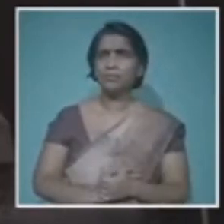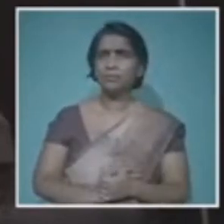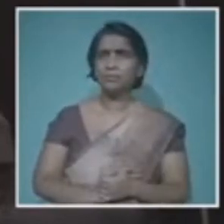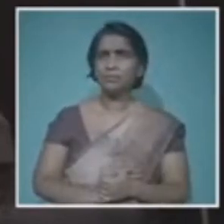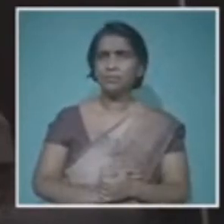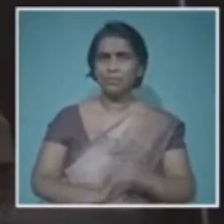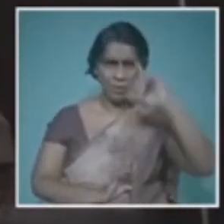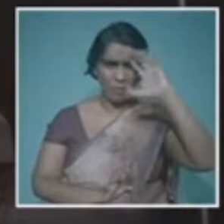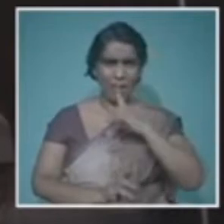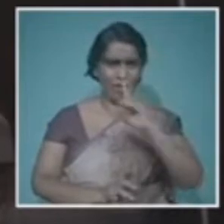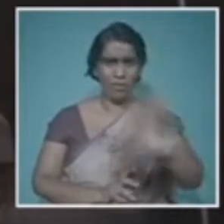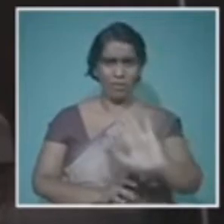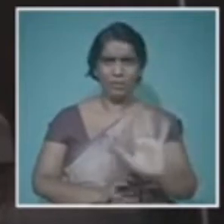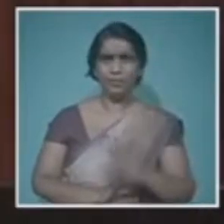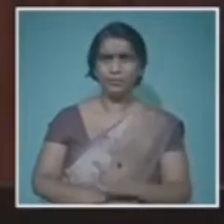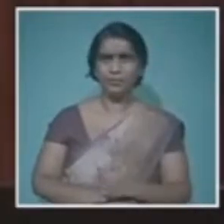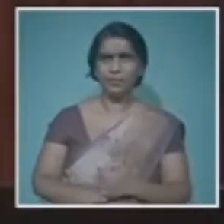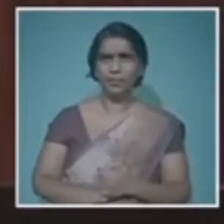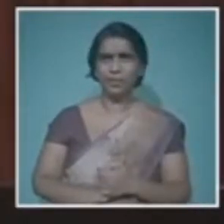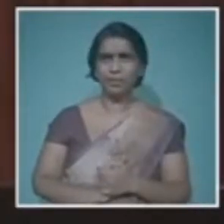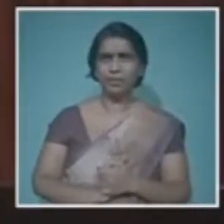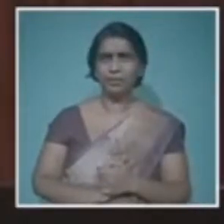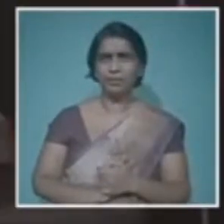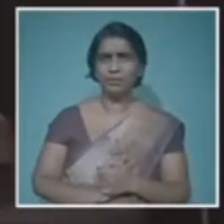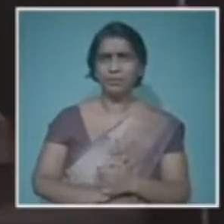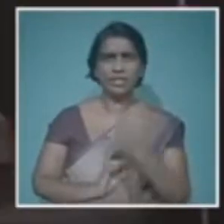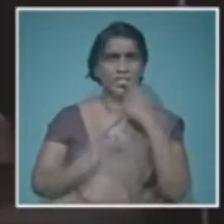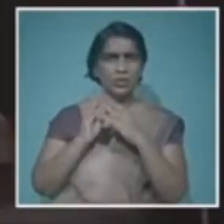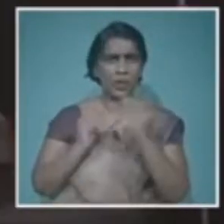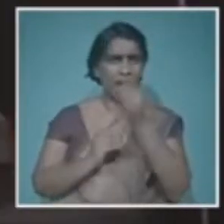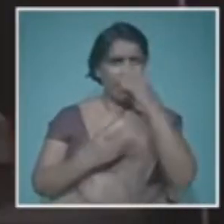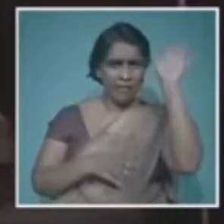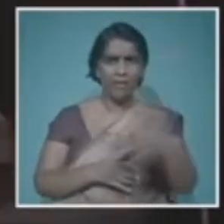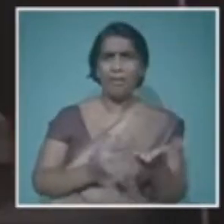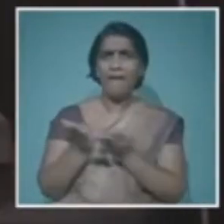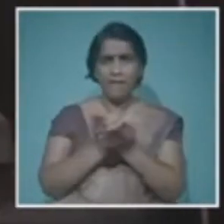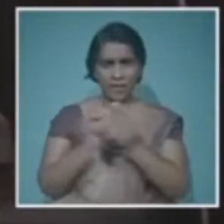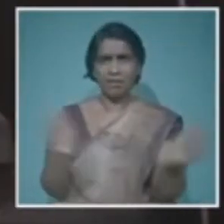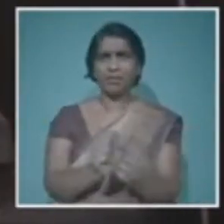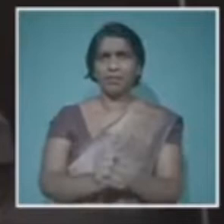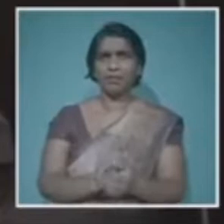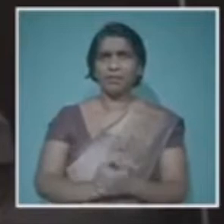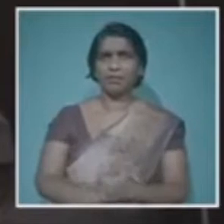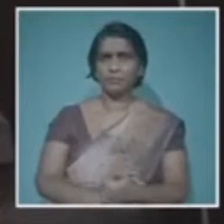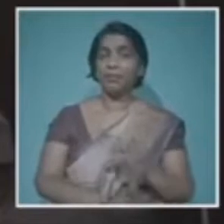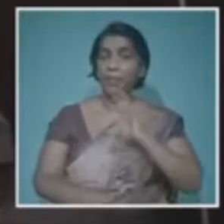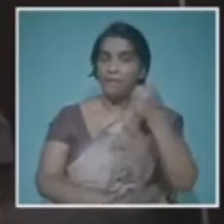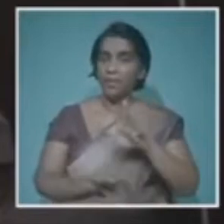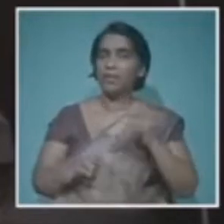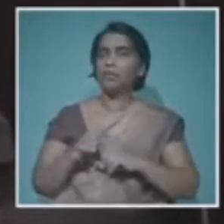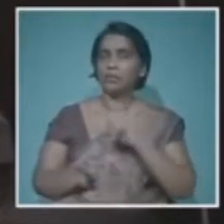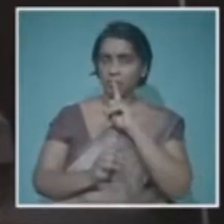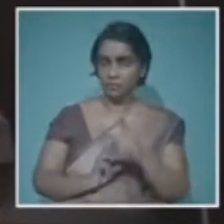ඔලුවත් න්න කොයවත් පැටලෙන්න්නතු සුදුරෝණු කාල එල මොනාද මේ මේක විනියක් ඇතුව මෙම කරන්නකු මම මේ වැදගත් කාරණ යන්න